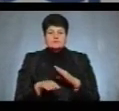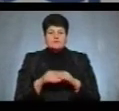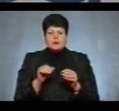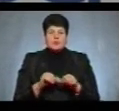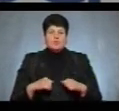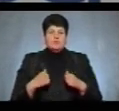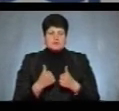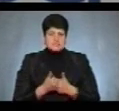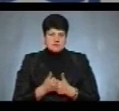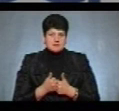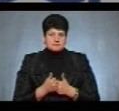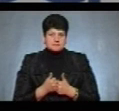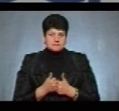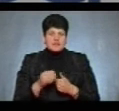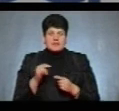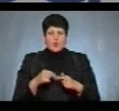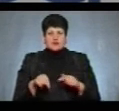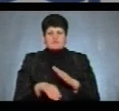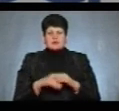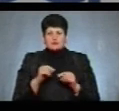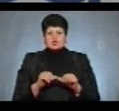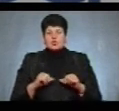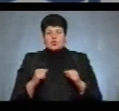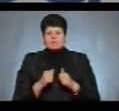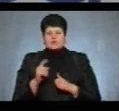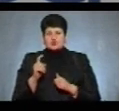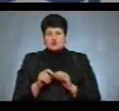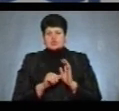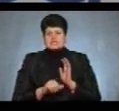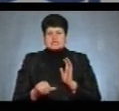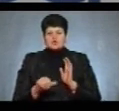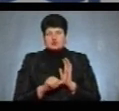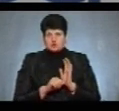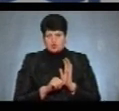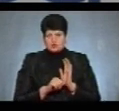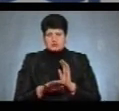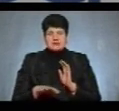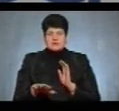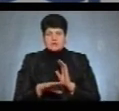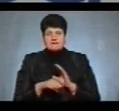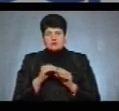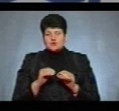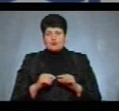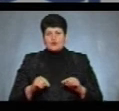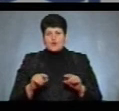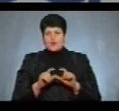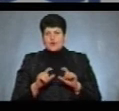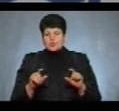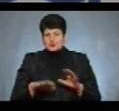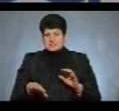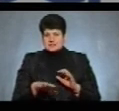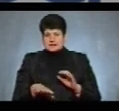комісіями безпосередньо на окружній виборчій комісії в 166-му територіальному виборчому окрузі одна із